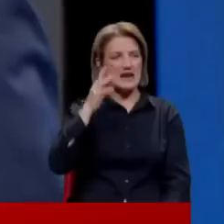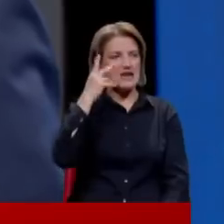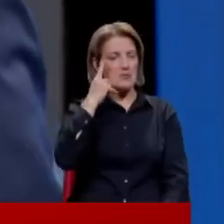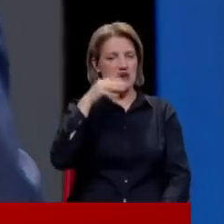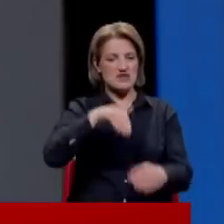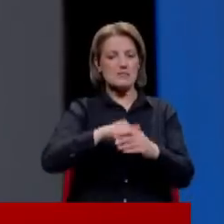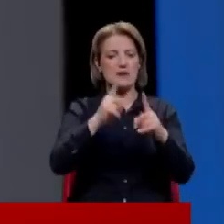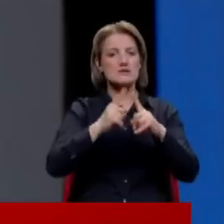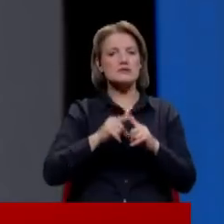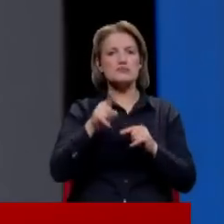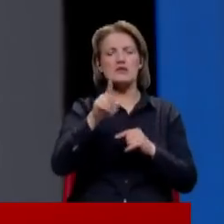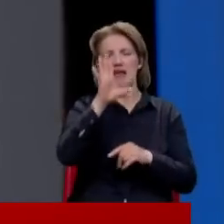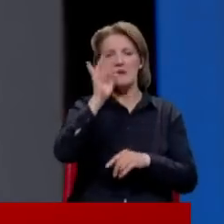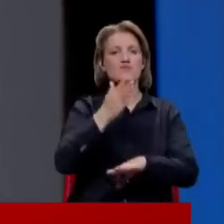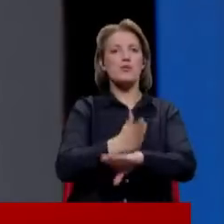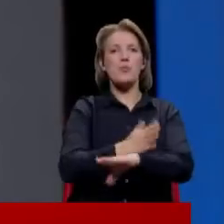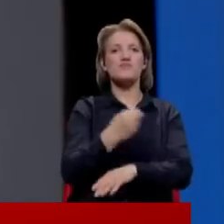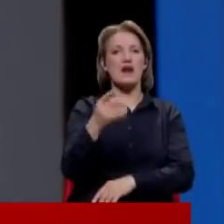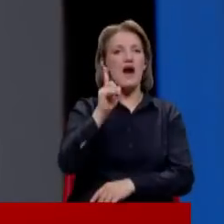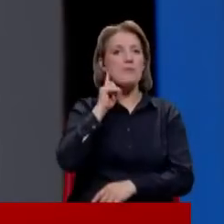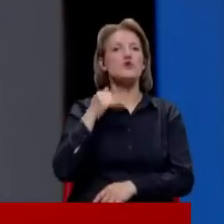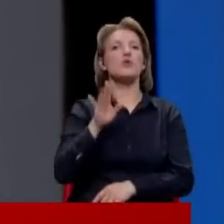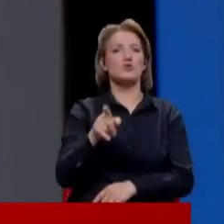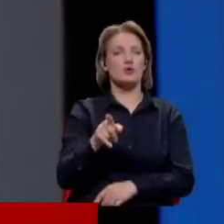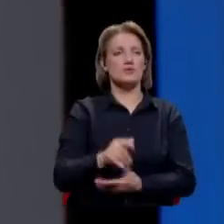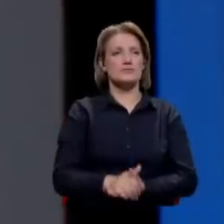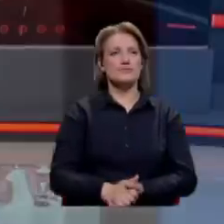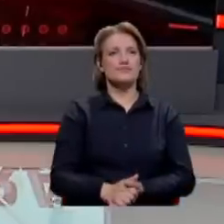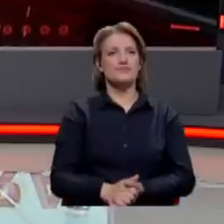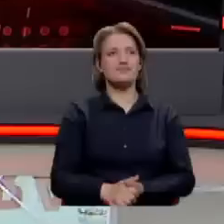seçmen sayısından. Bunlara kim vatandaşlık verdi? Haberin yok mu?